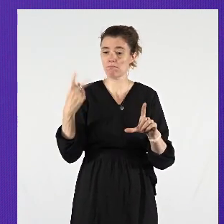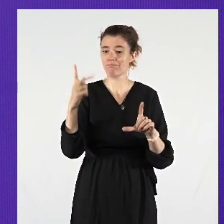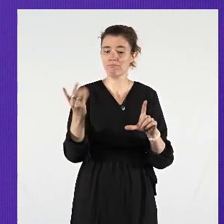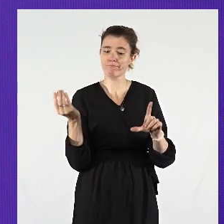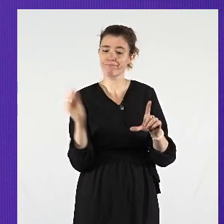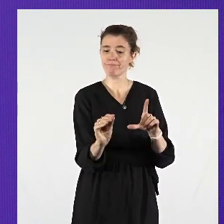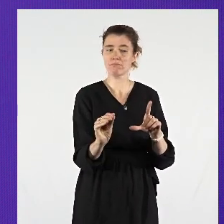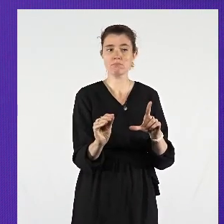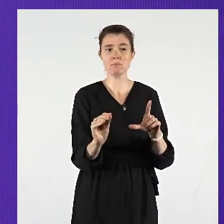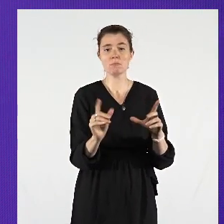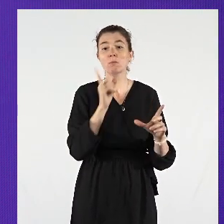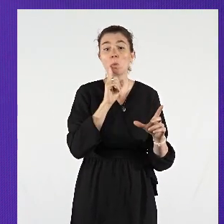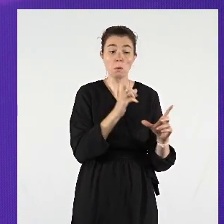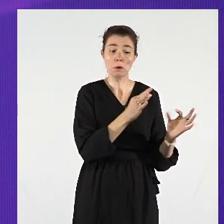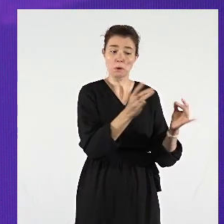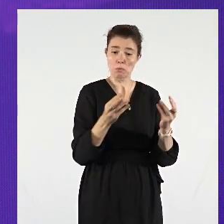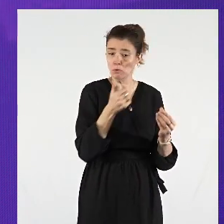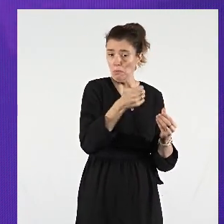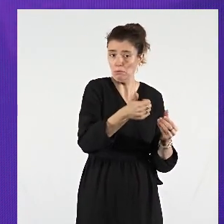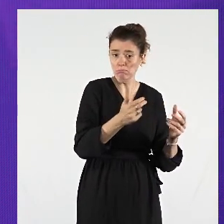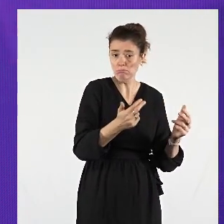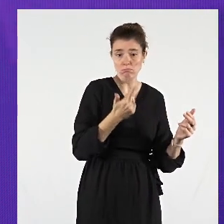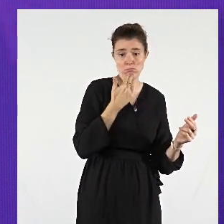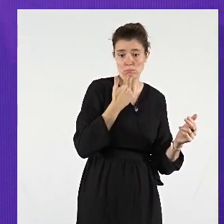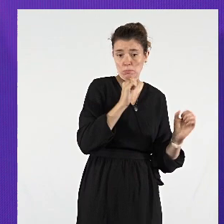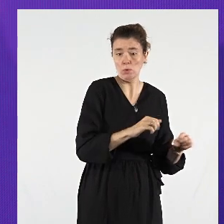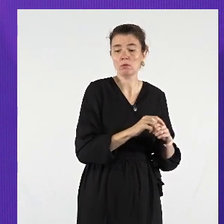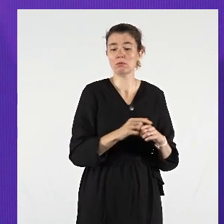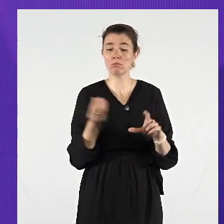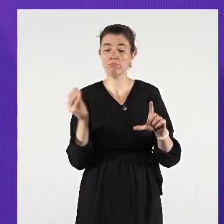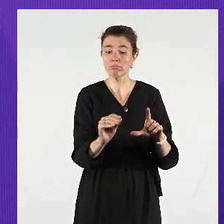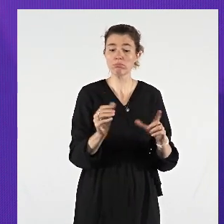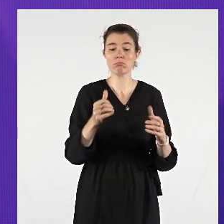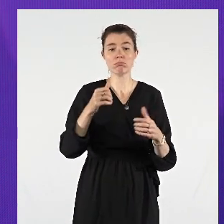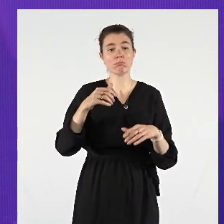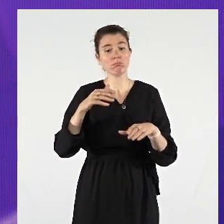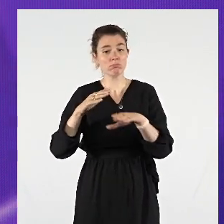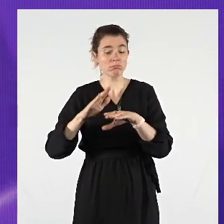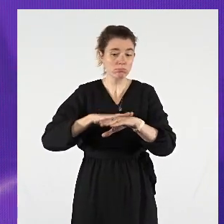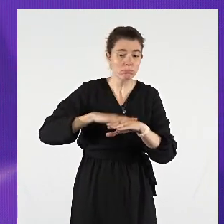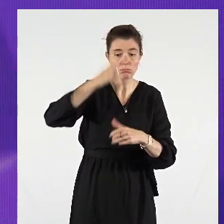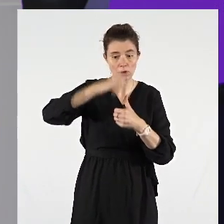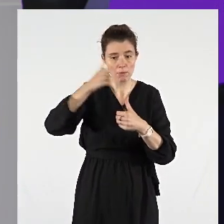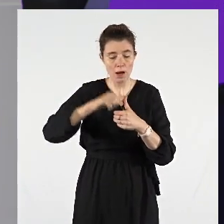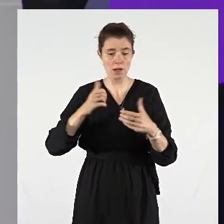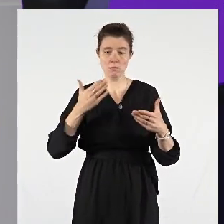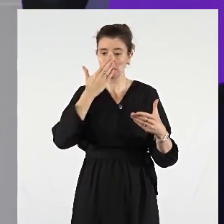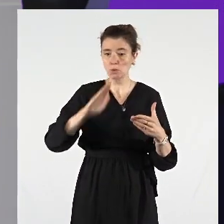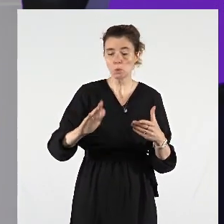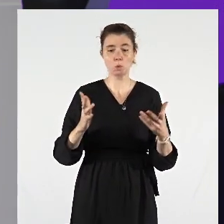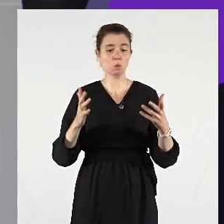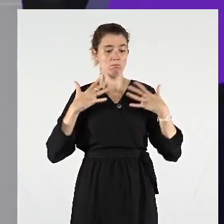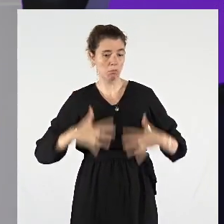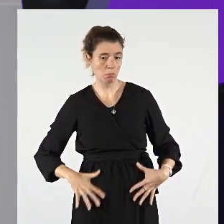que les ergothérapeutes sont tout à fait qualifiés pour cela, de rappel fraternel des gestes et des postures, des comportements adaptés,